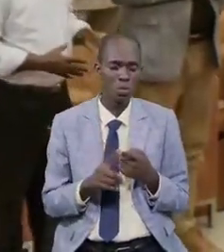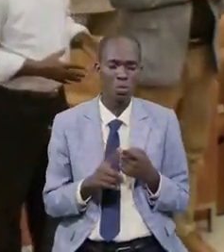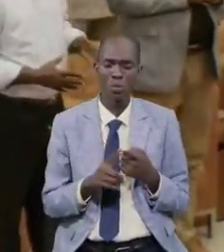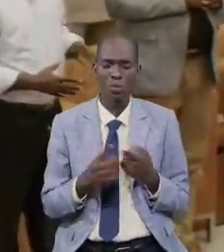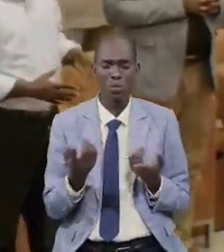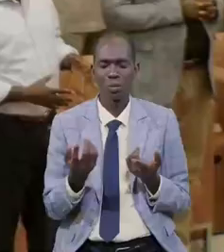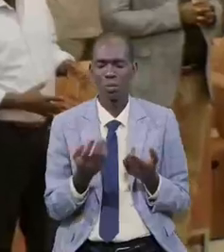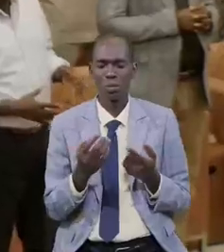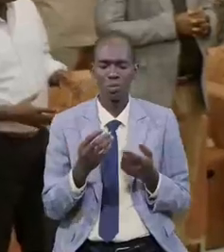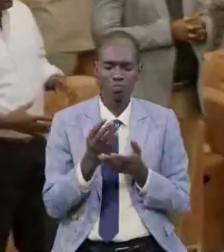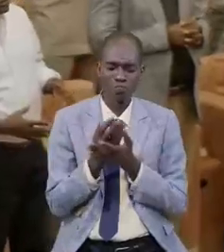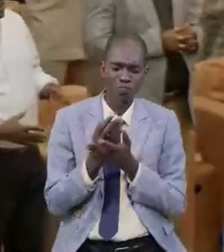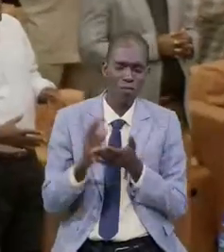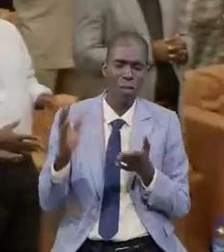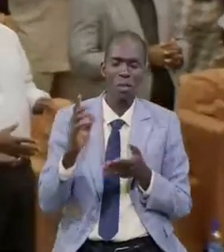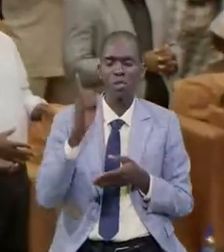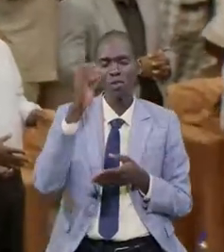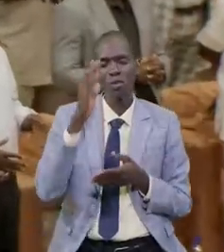de manœuvrer